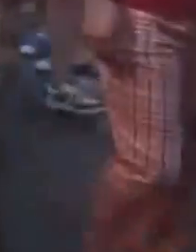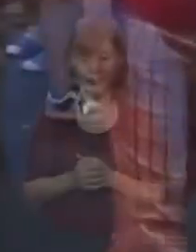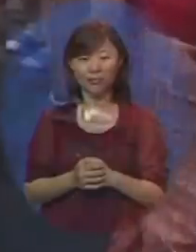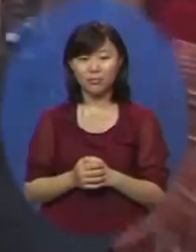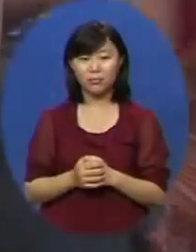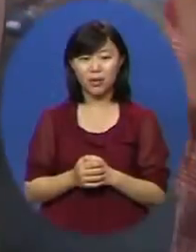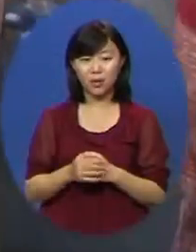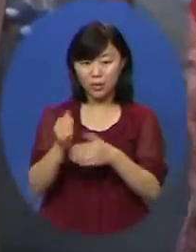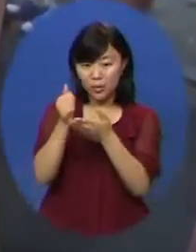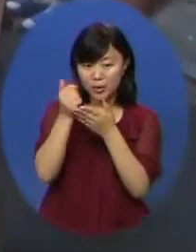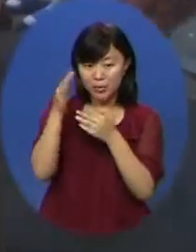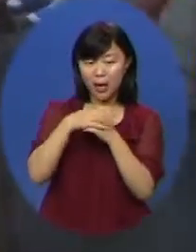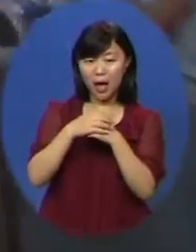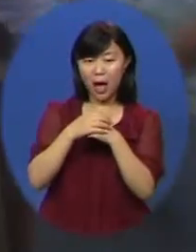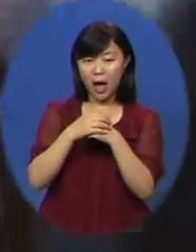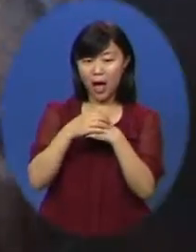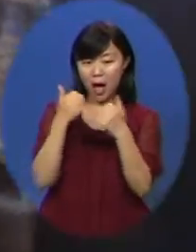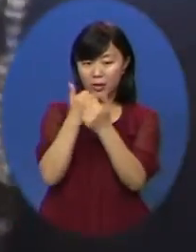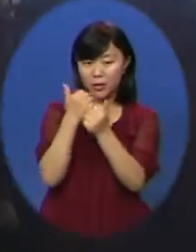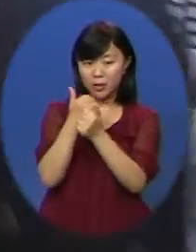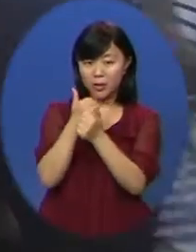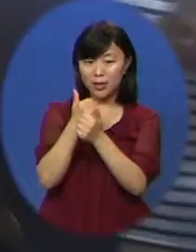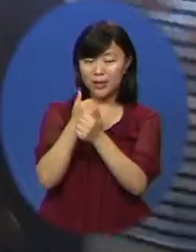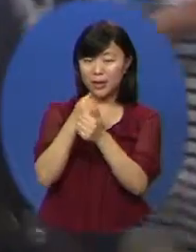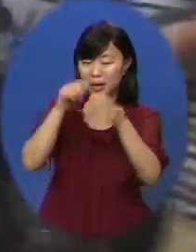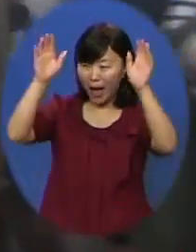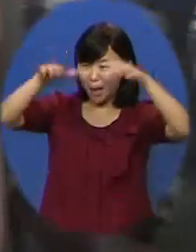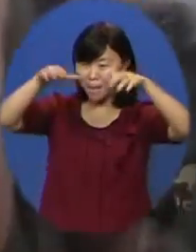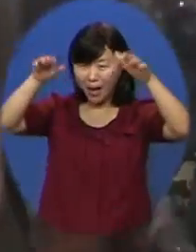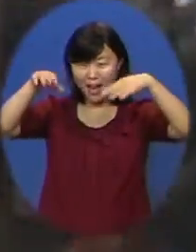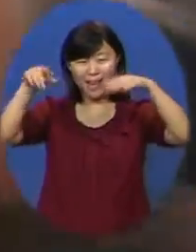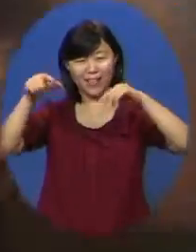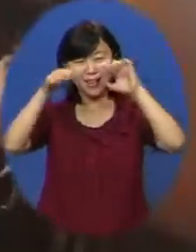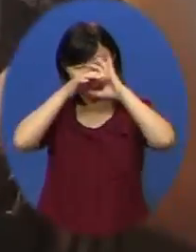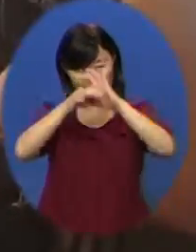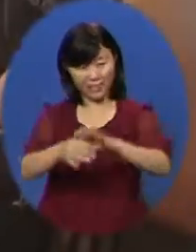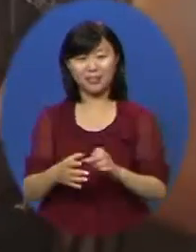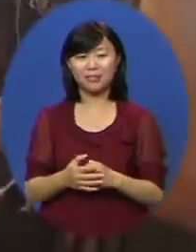손님이 있어도 아저씨의 호객은 멈추지 않는다.